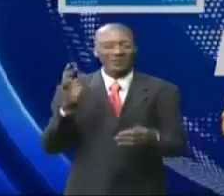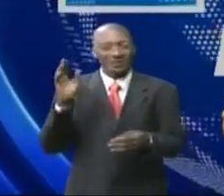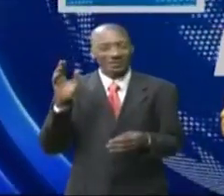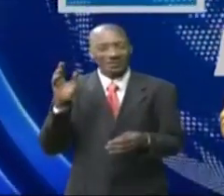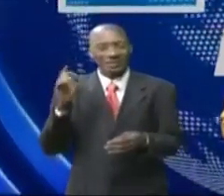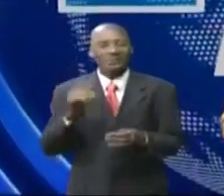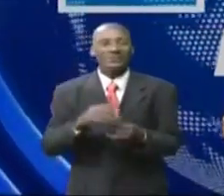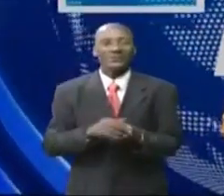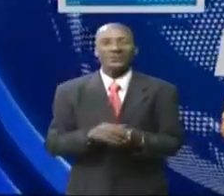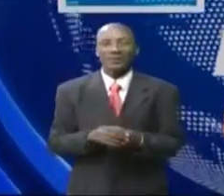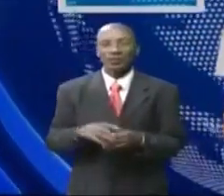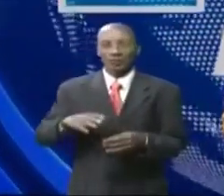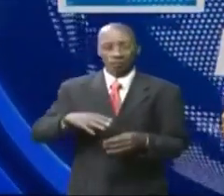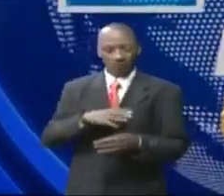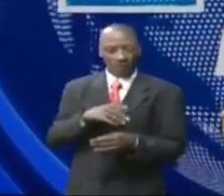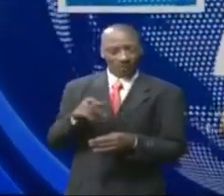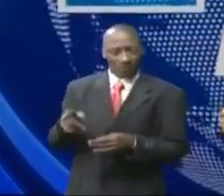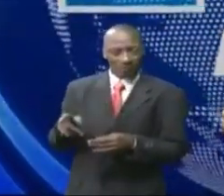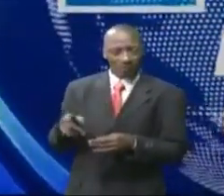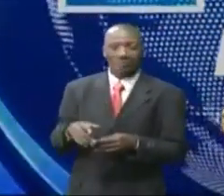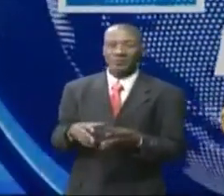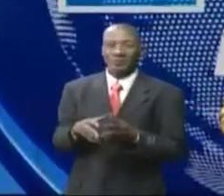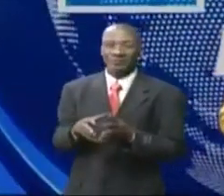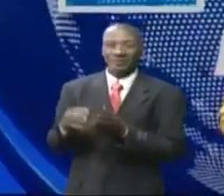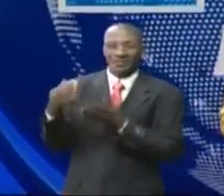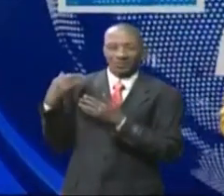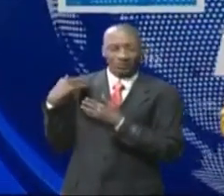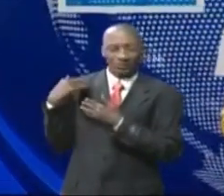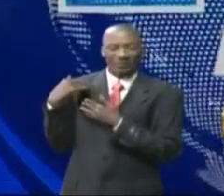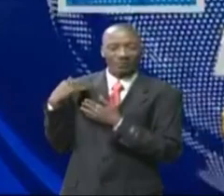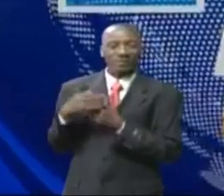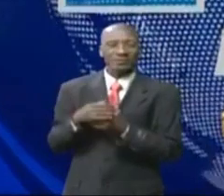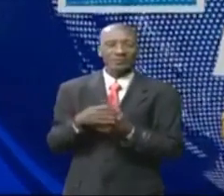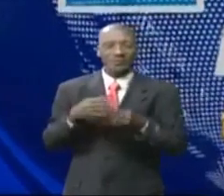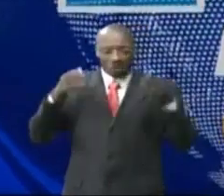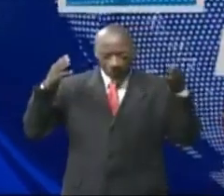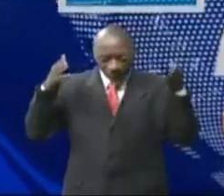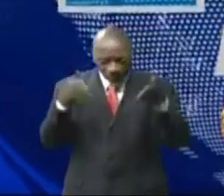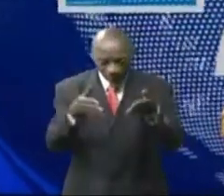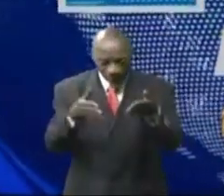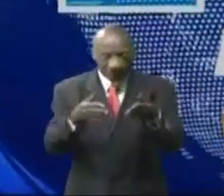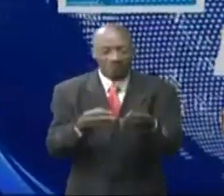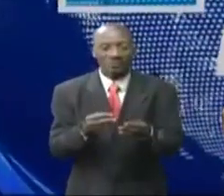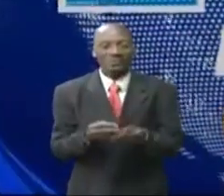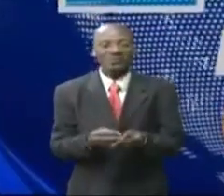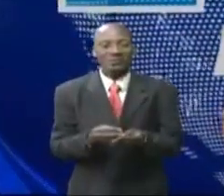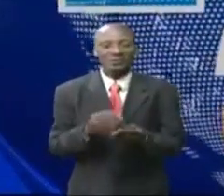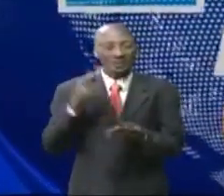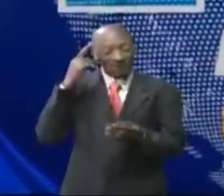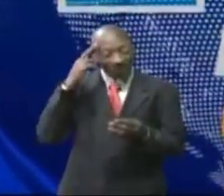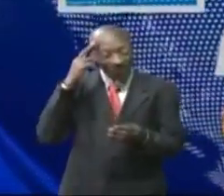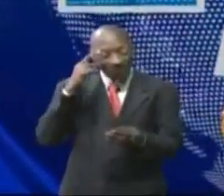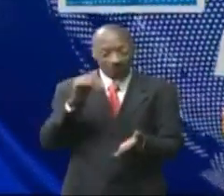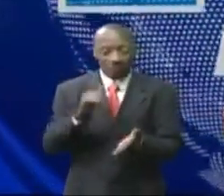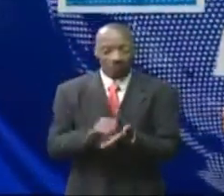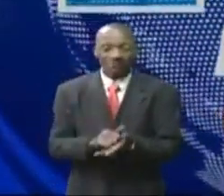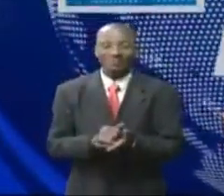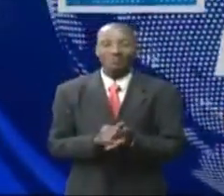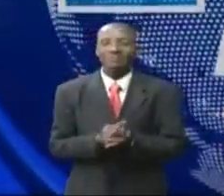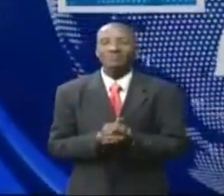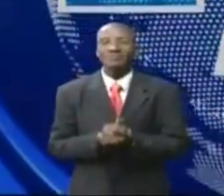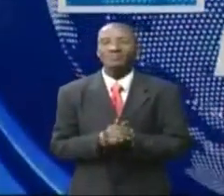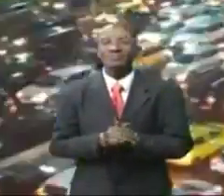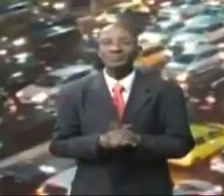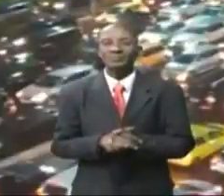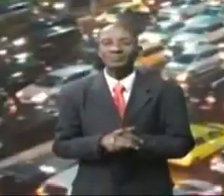en œuvre d'un plan directeur des transports urbains de la ville-province de Kinshasa. Érudis Kitutu, Olivier Makiese pour le